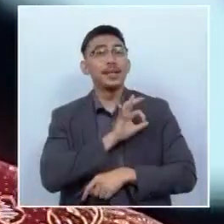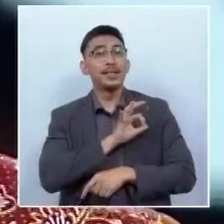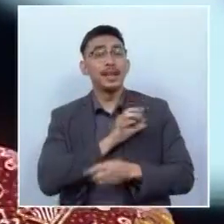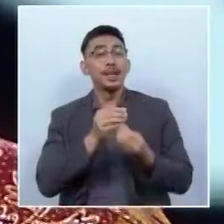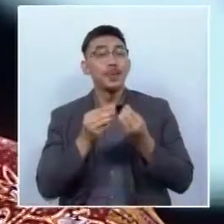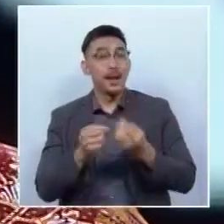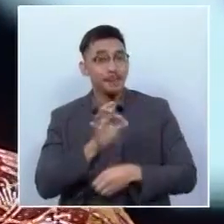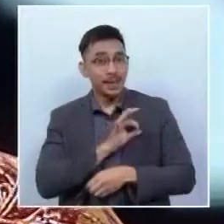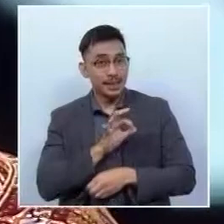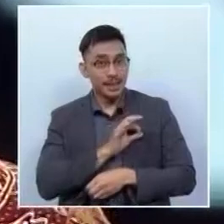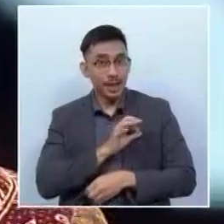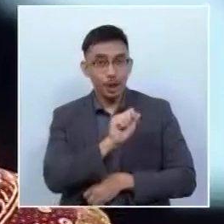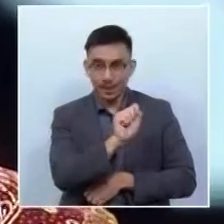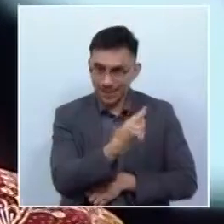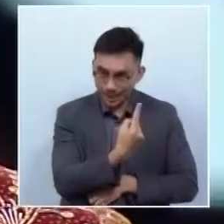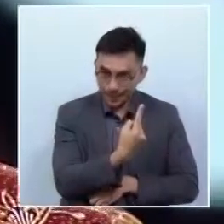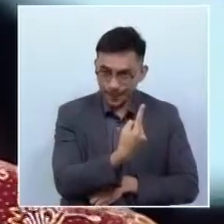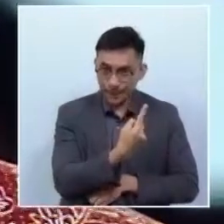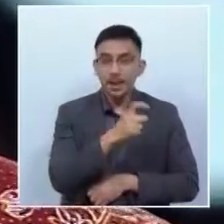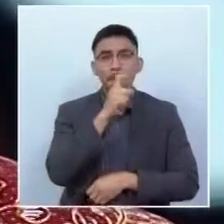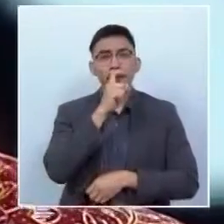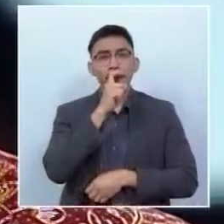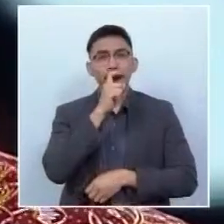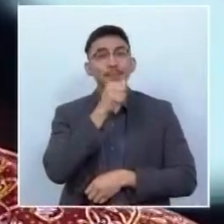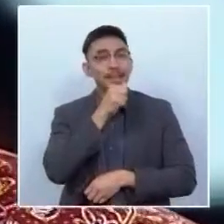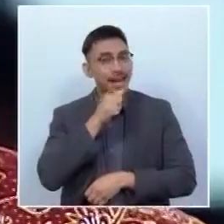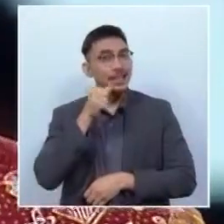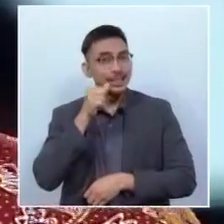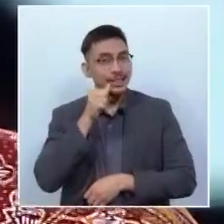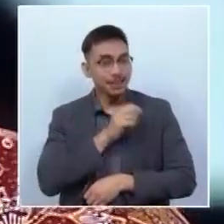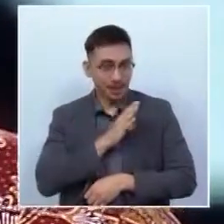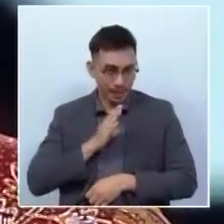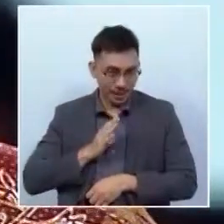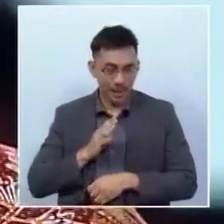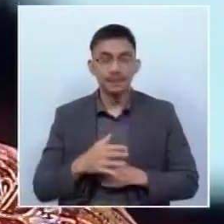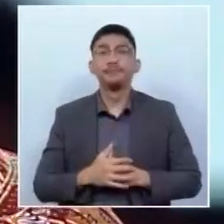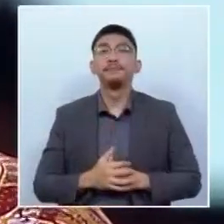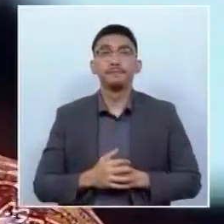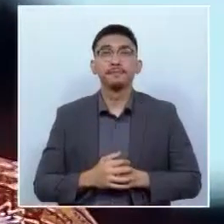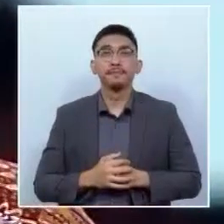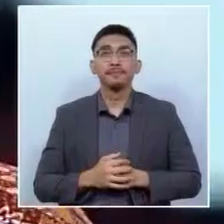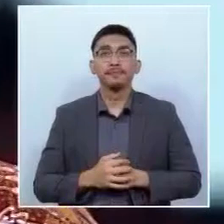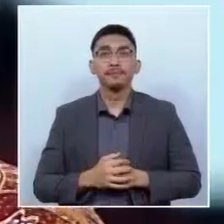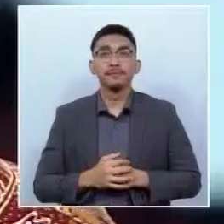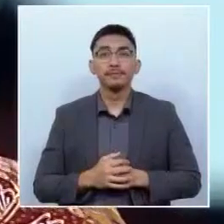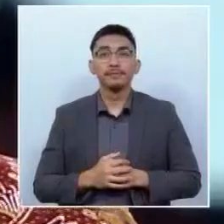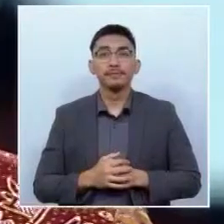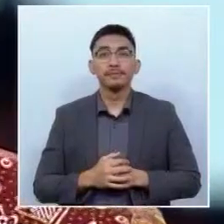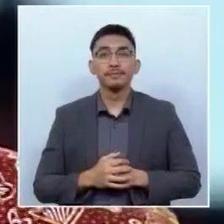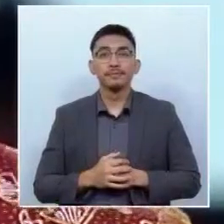1 Bapak Haji Anies Rashid Baswedan dan